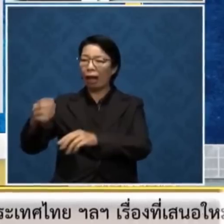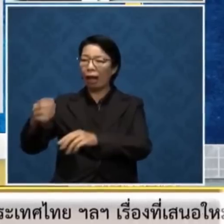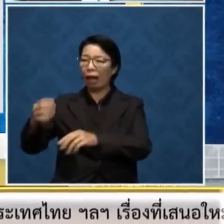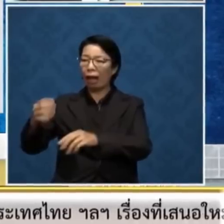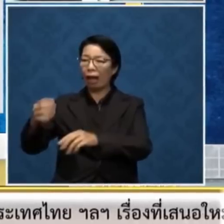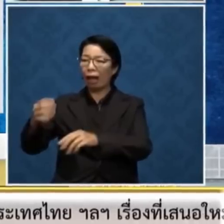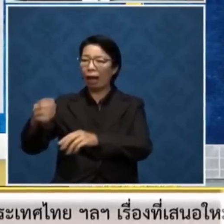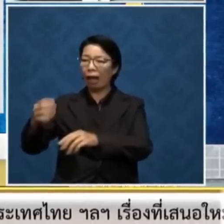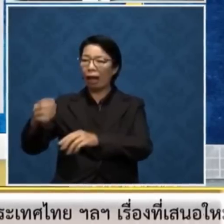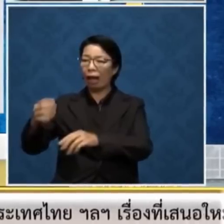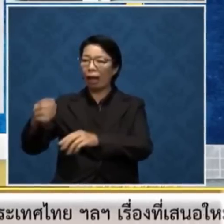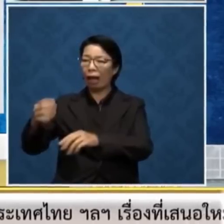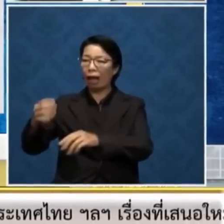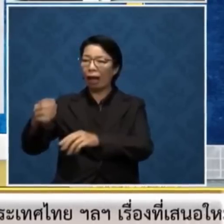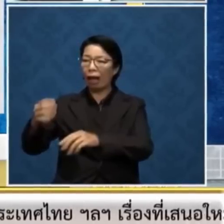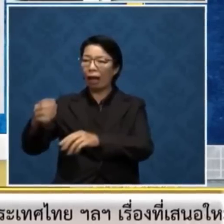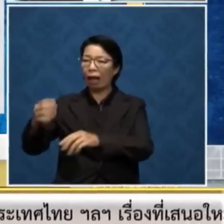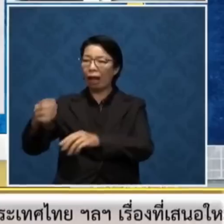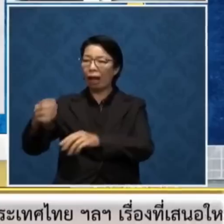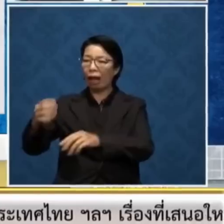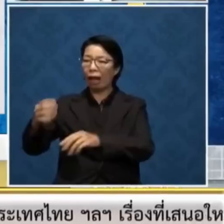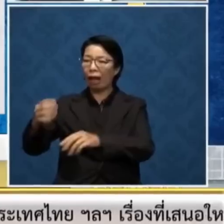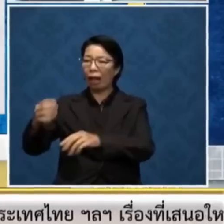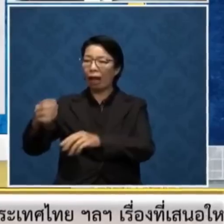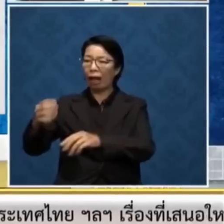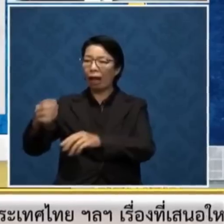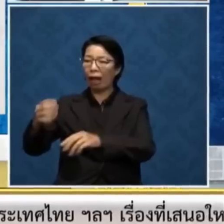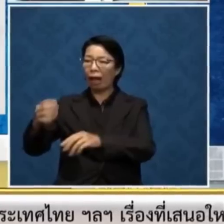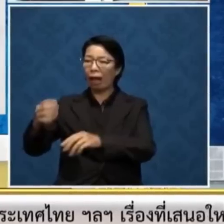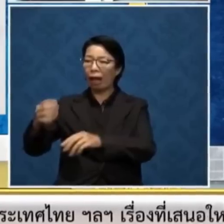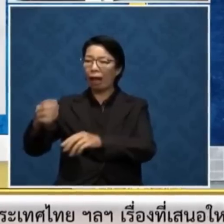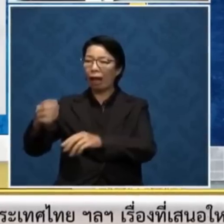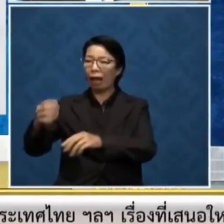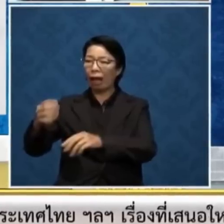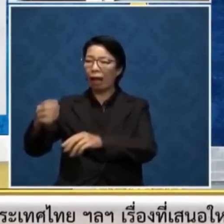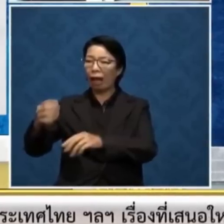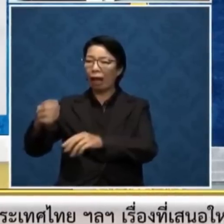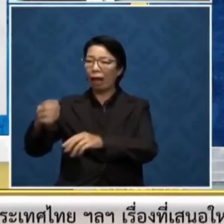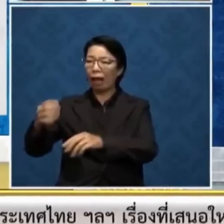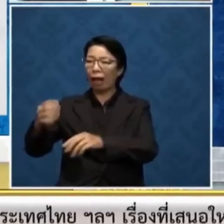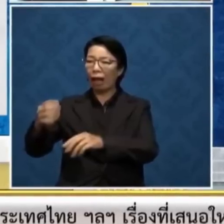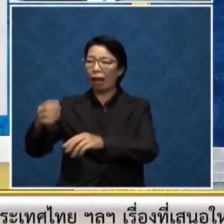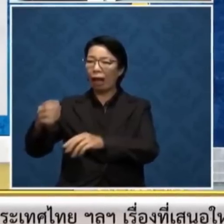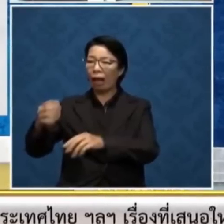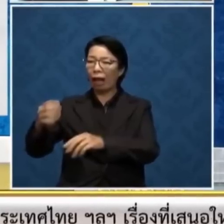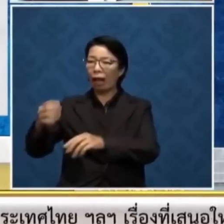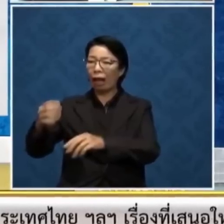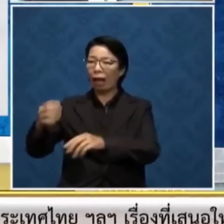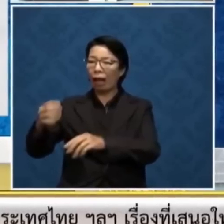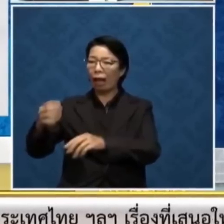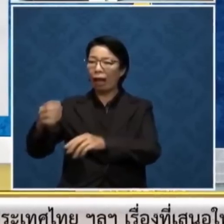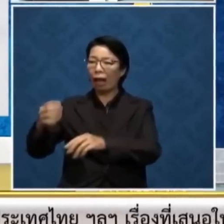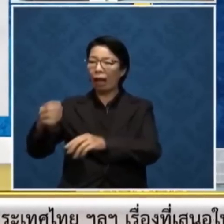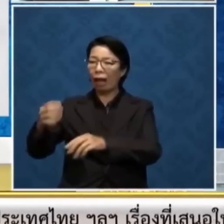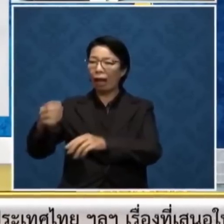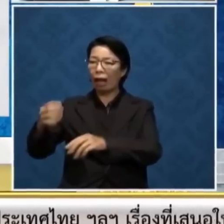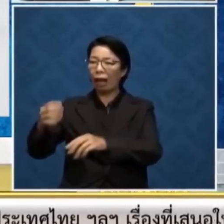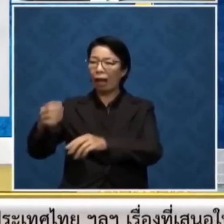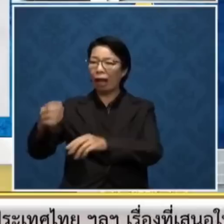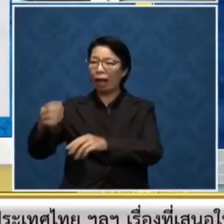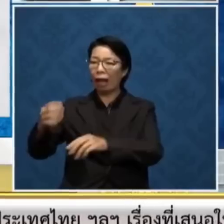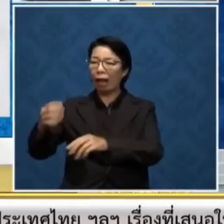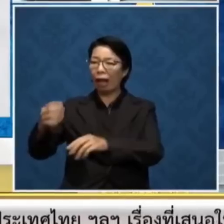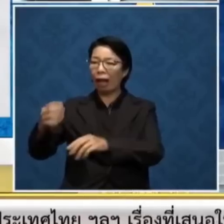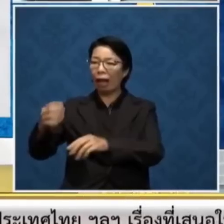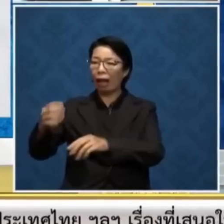ได้รับทราบอย่างทั่วถึงค่ะทำให้ประชาชนในพื้นที่เกือบทั้งหมดนะคะไม่ทราบข้อมูลค่ะแล้วก็ตั้งใจจัด